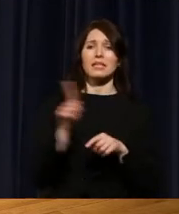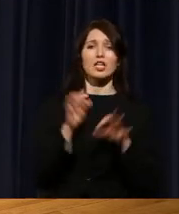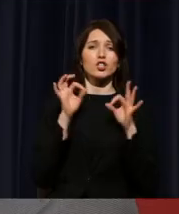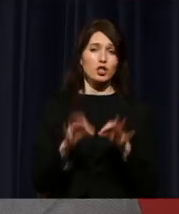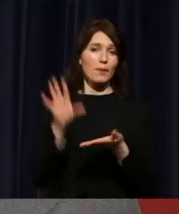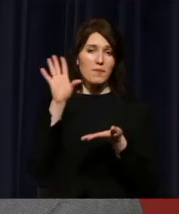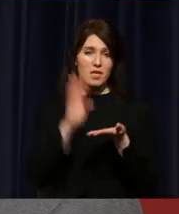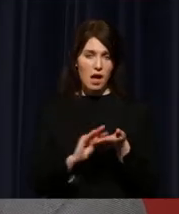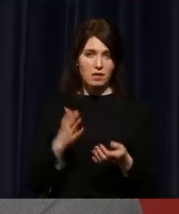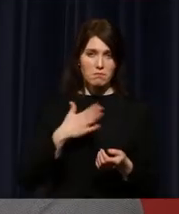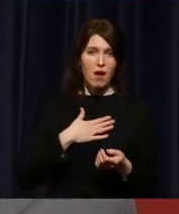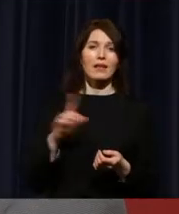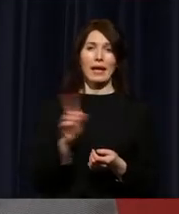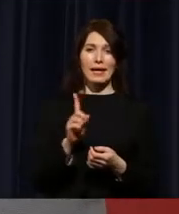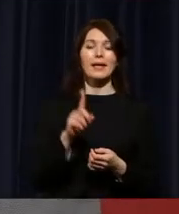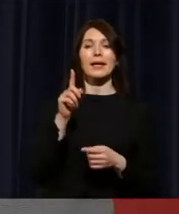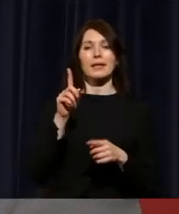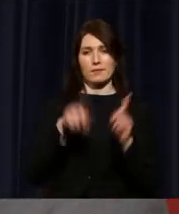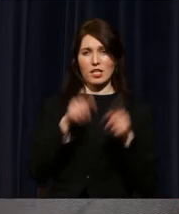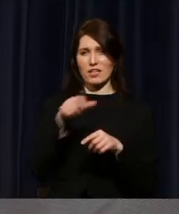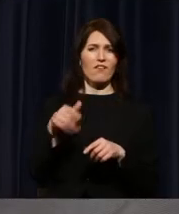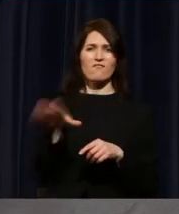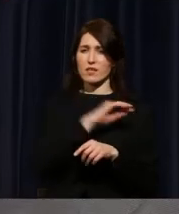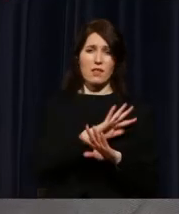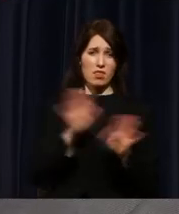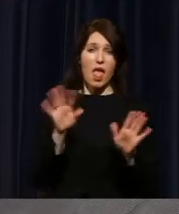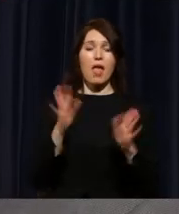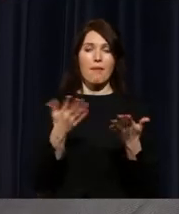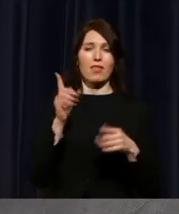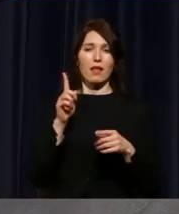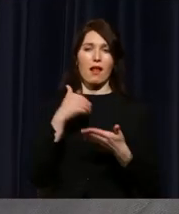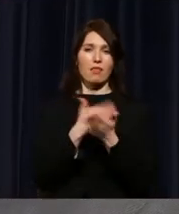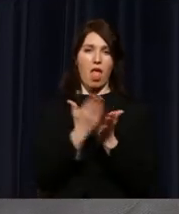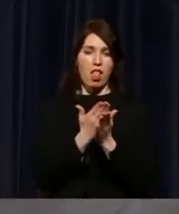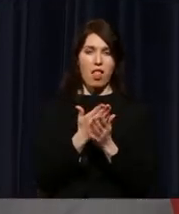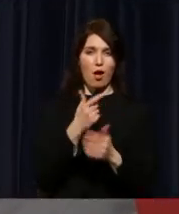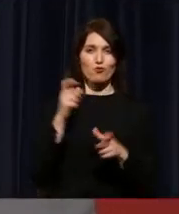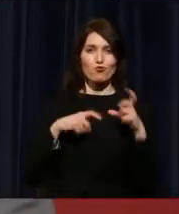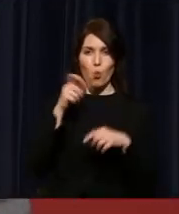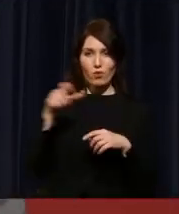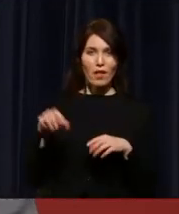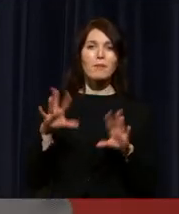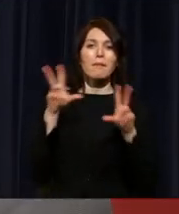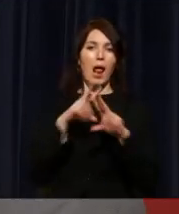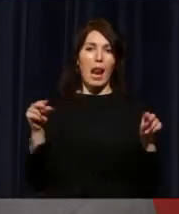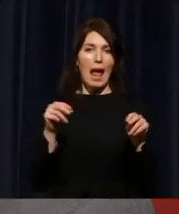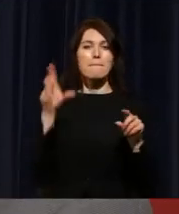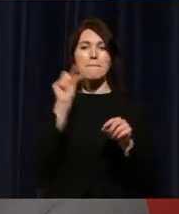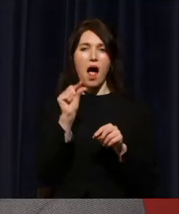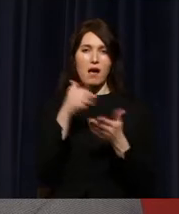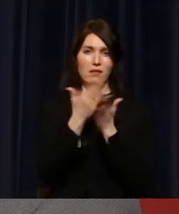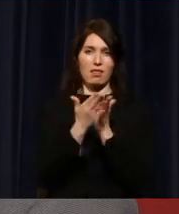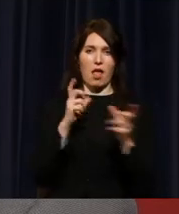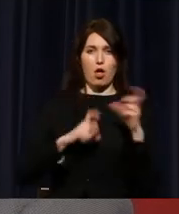pieredze, ka ir daļa, es neteikšu, ka visi, bet ir daļa studentu, Par laimi tā atkal ir mazākā daļa